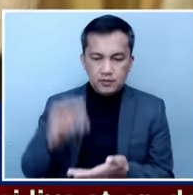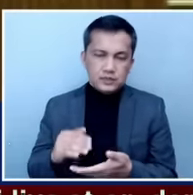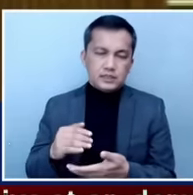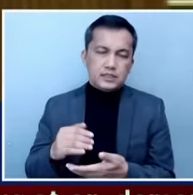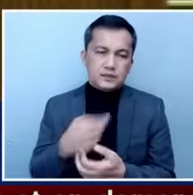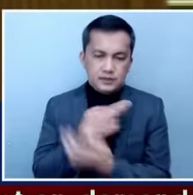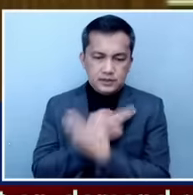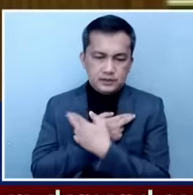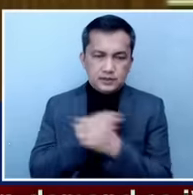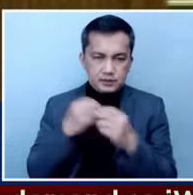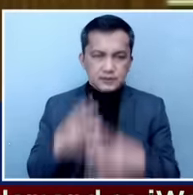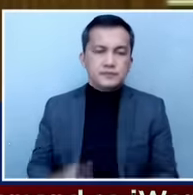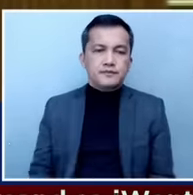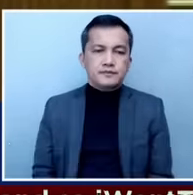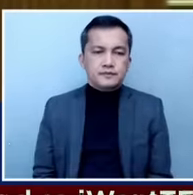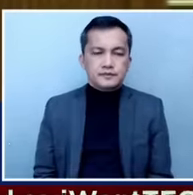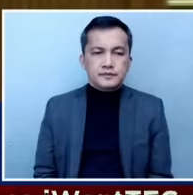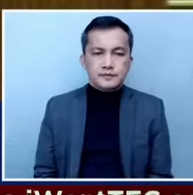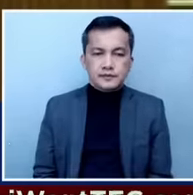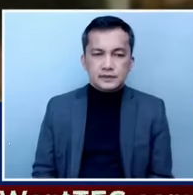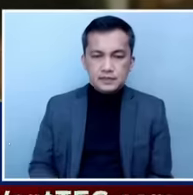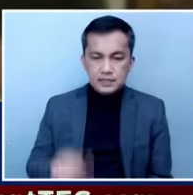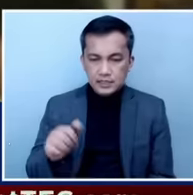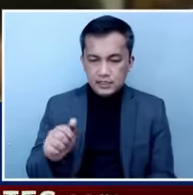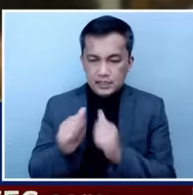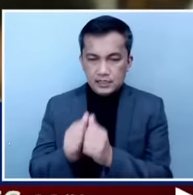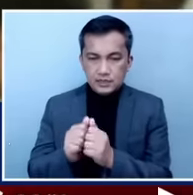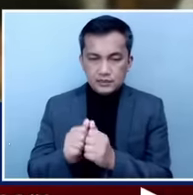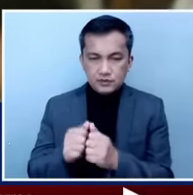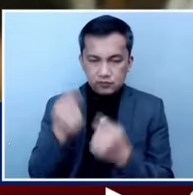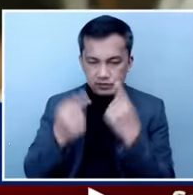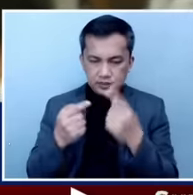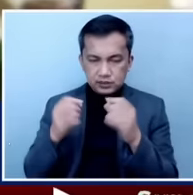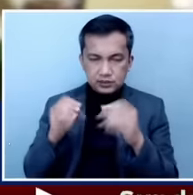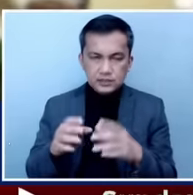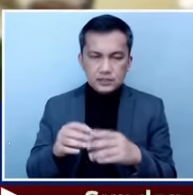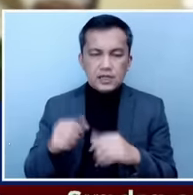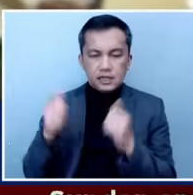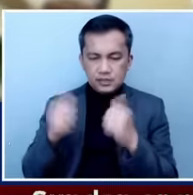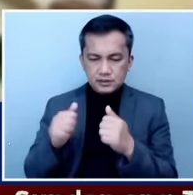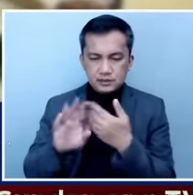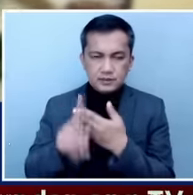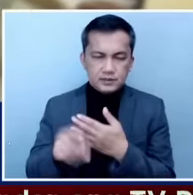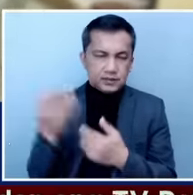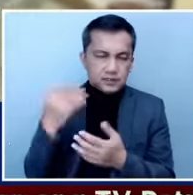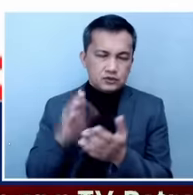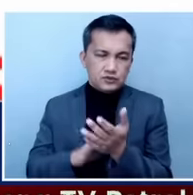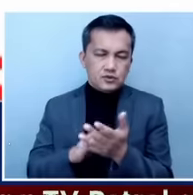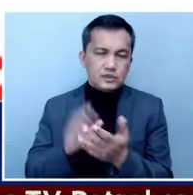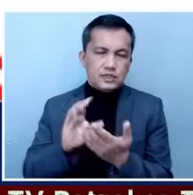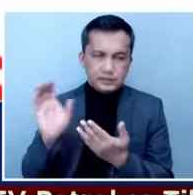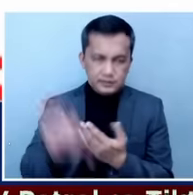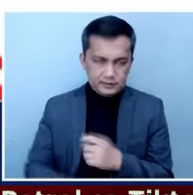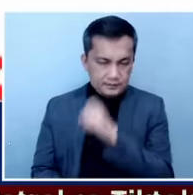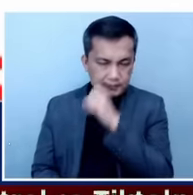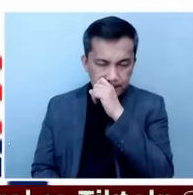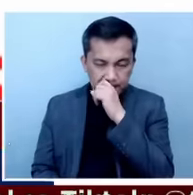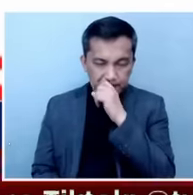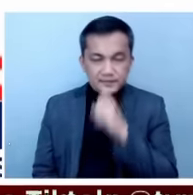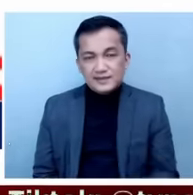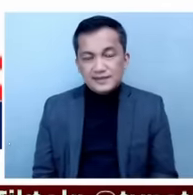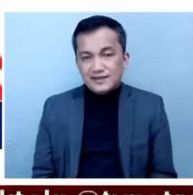guro. Ang Alliance of Concerned Teachers, pabor sa pagbabalik sa dating school calendar. Wag lang